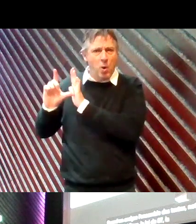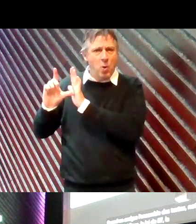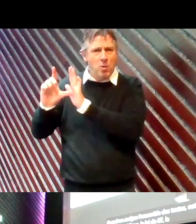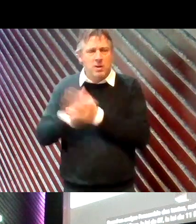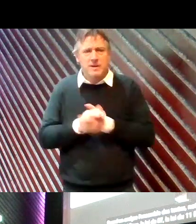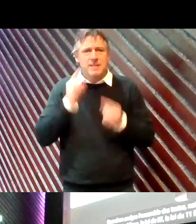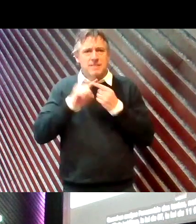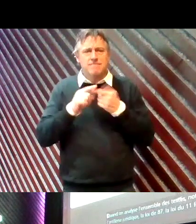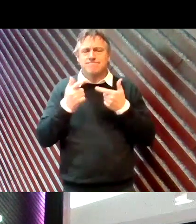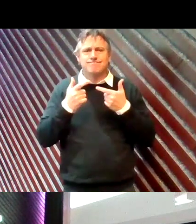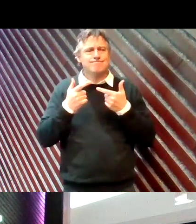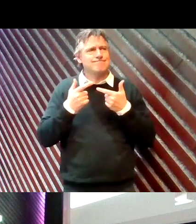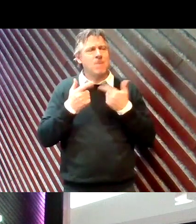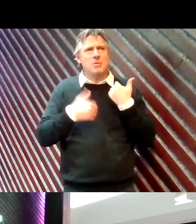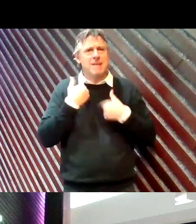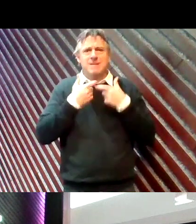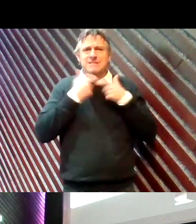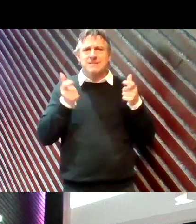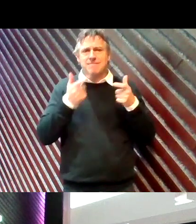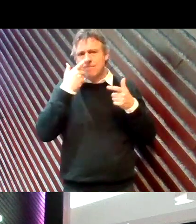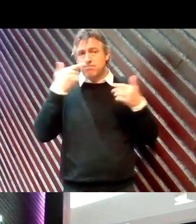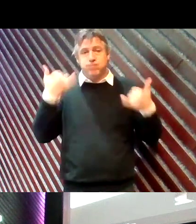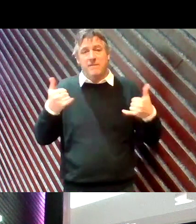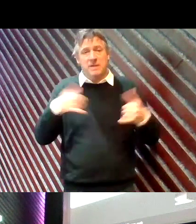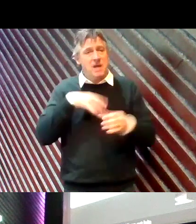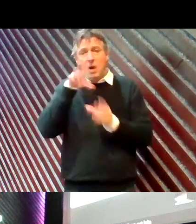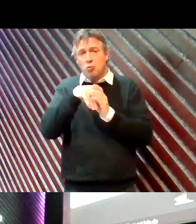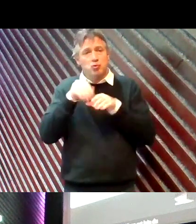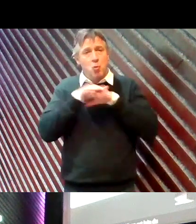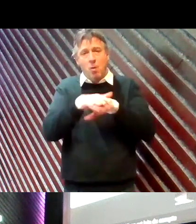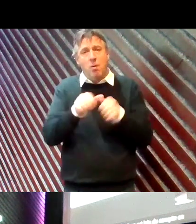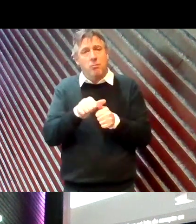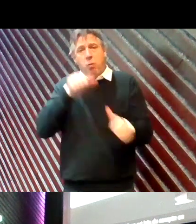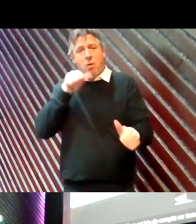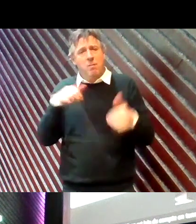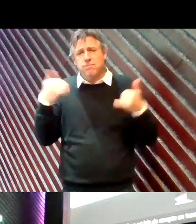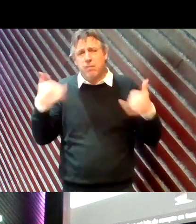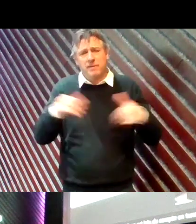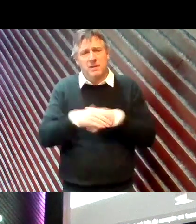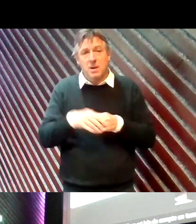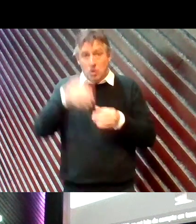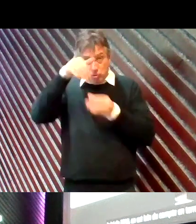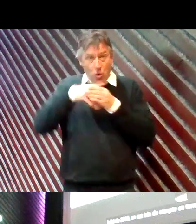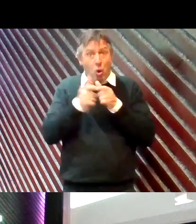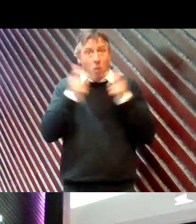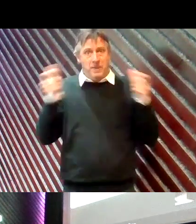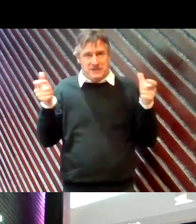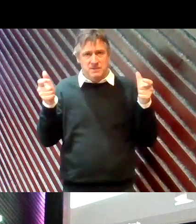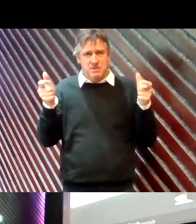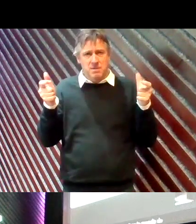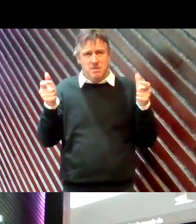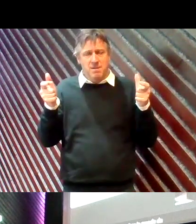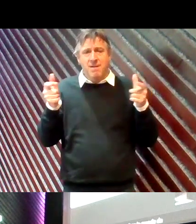on est loin du compte. On est loin du compte en termes d'inclusion, notamment dans le monde du travail, puisque,